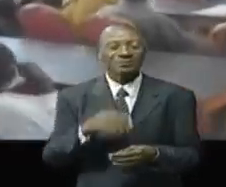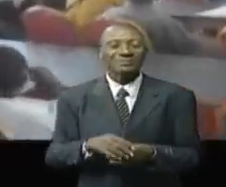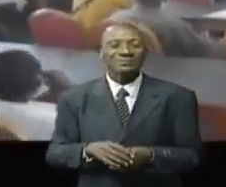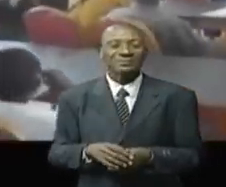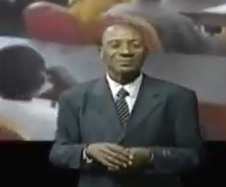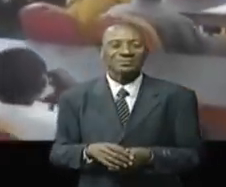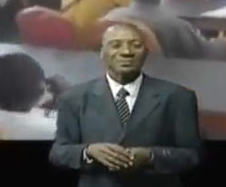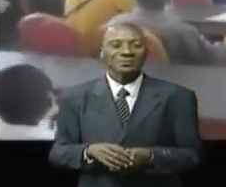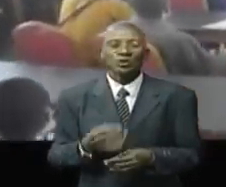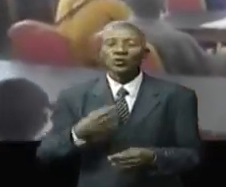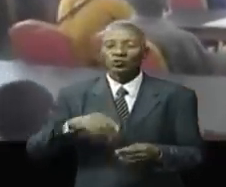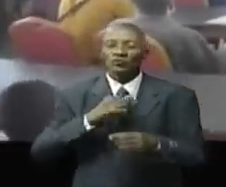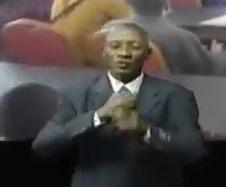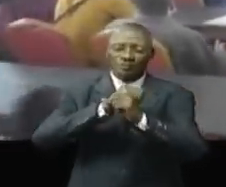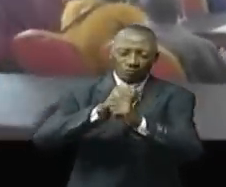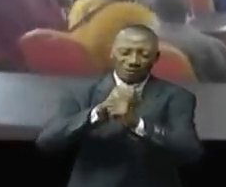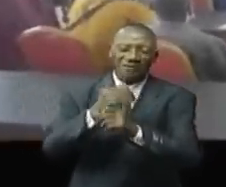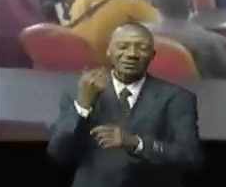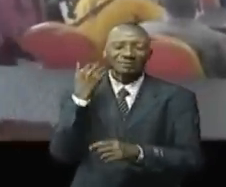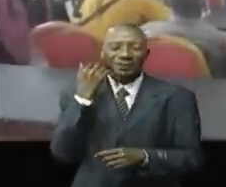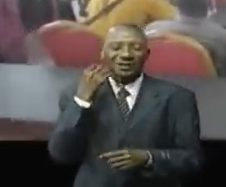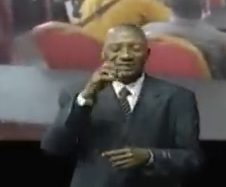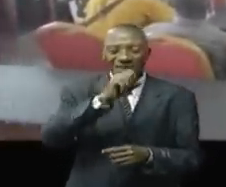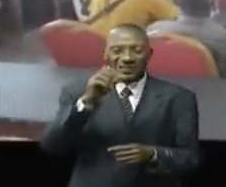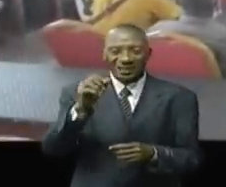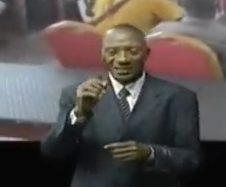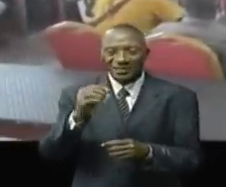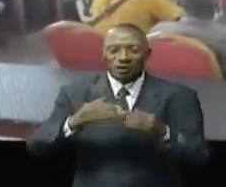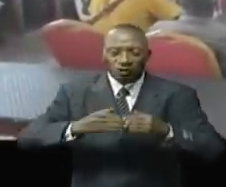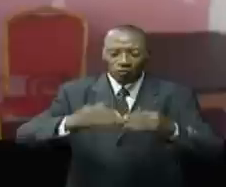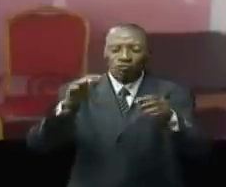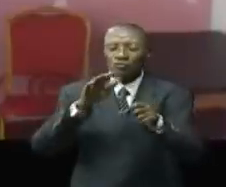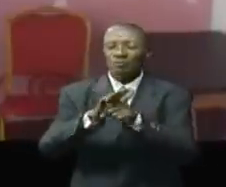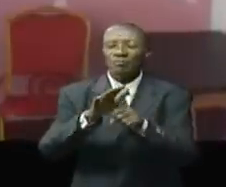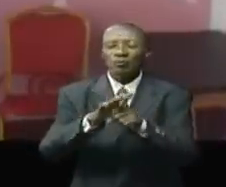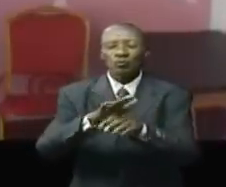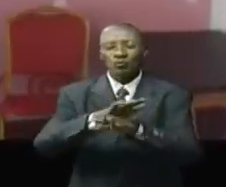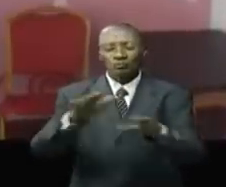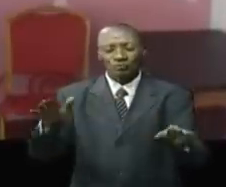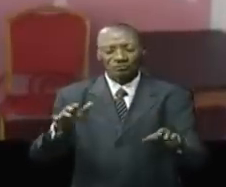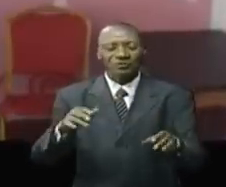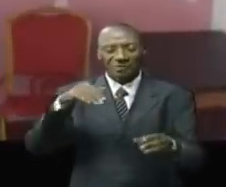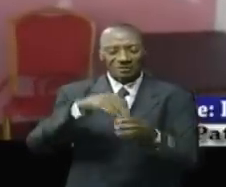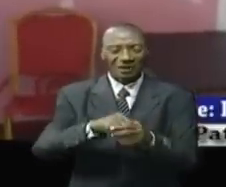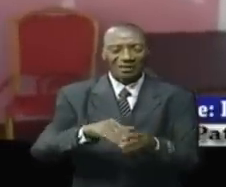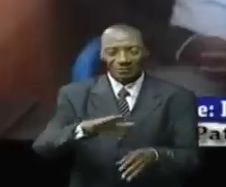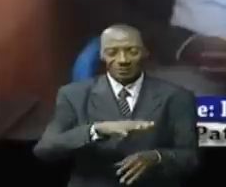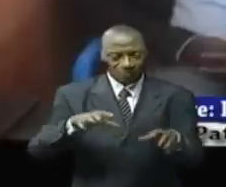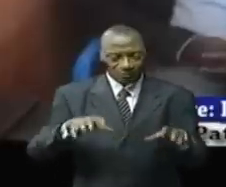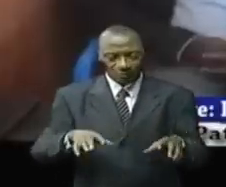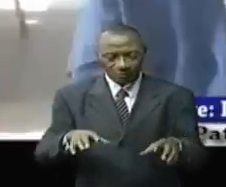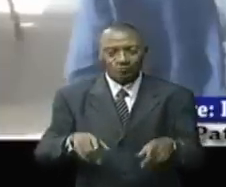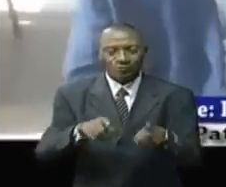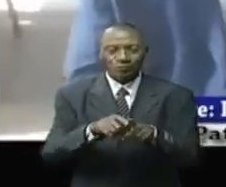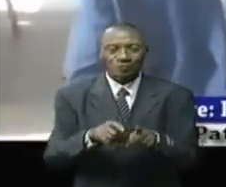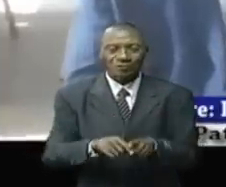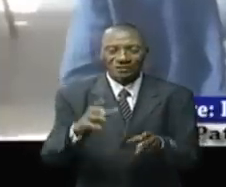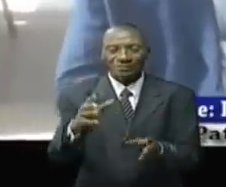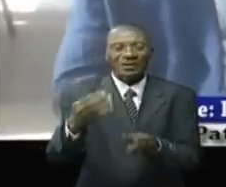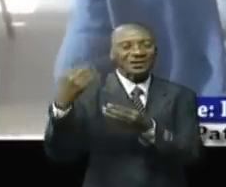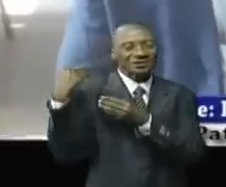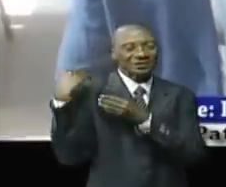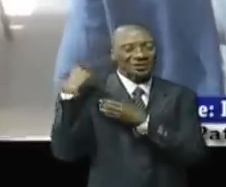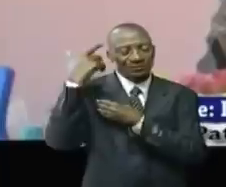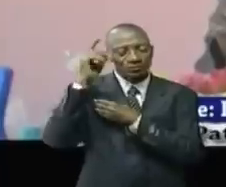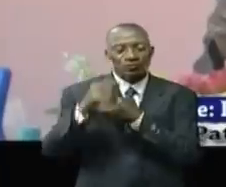drépanocytose ainsi que des plaidoyers en vue d'une prise en charge holistique. Le commissaire général à la